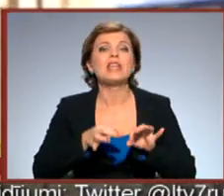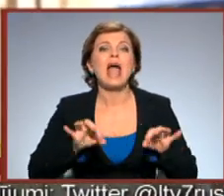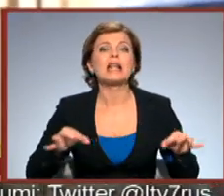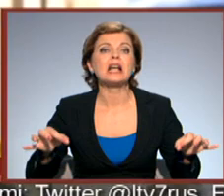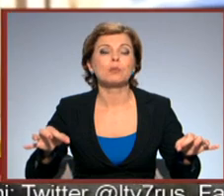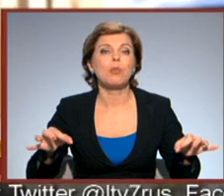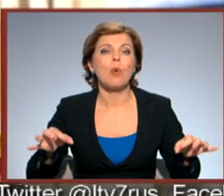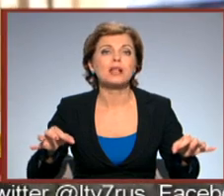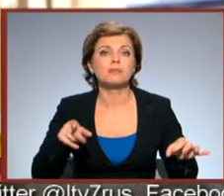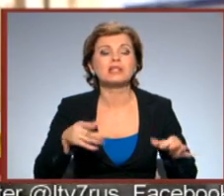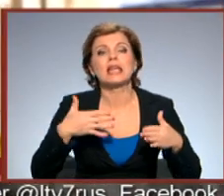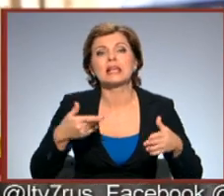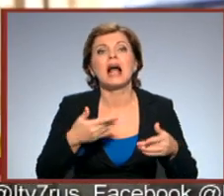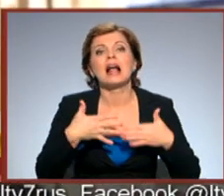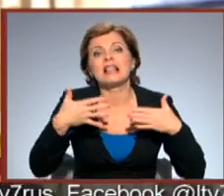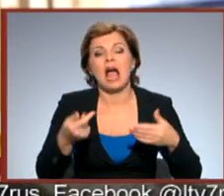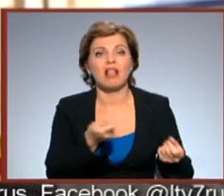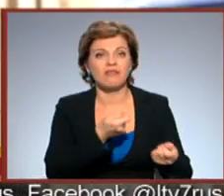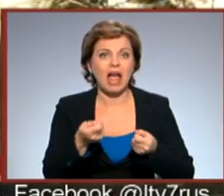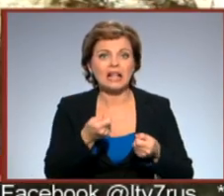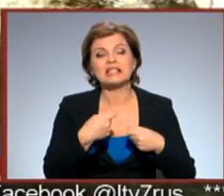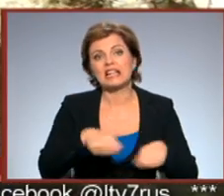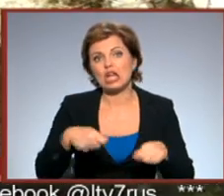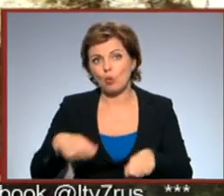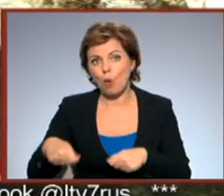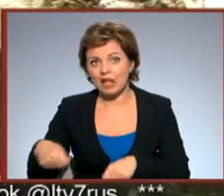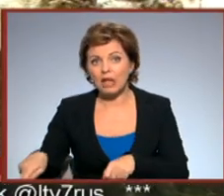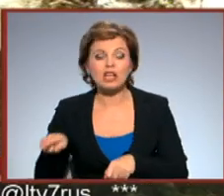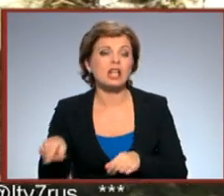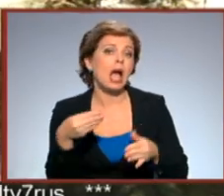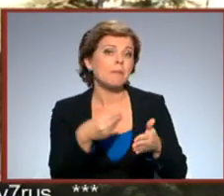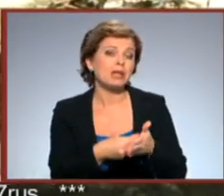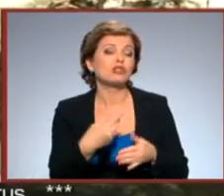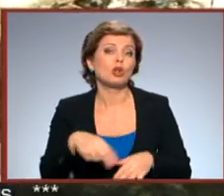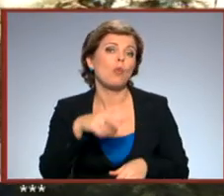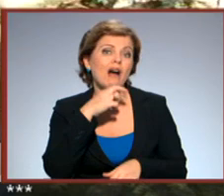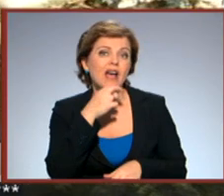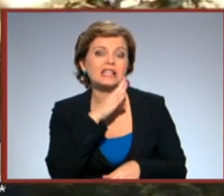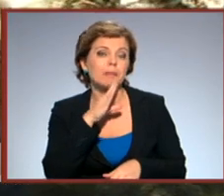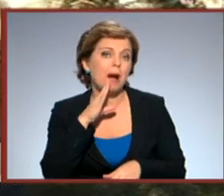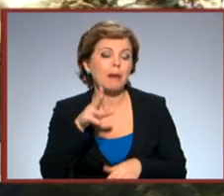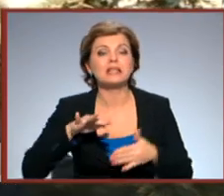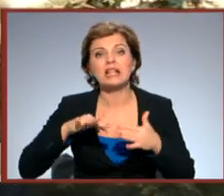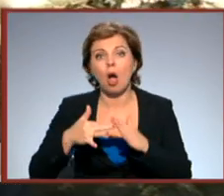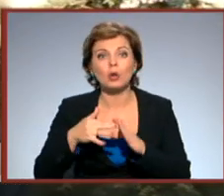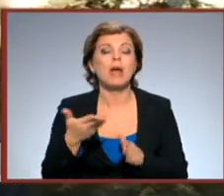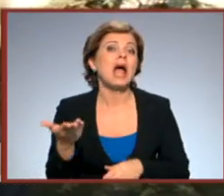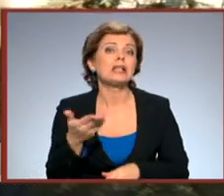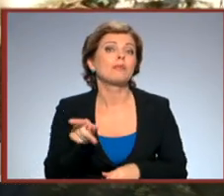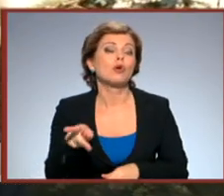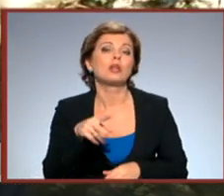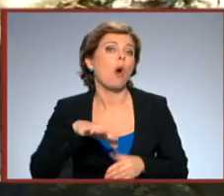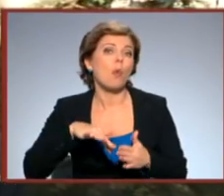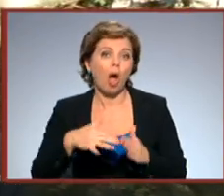ir lielveikals, veikals, tirgotājs. Tā kā pirkšana no vecmāmiņas laukos tiem cilvēkiem, kuriem nav